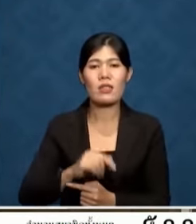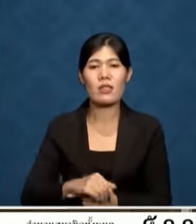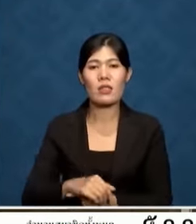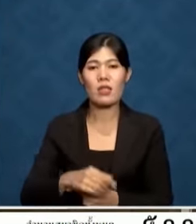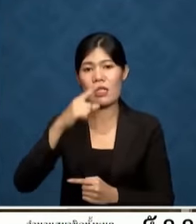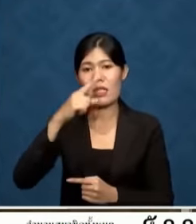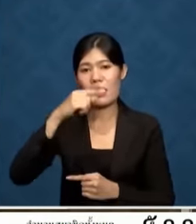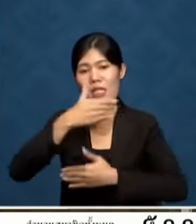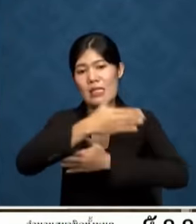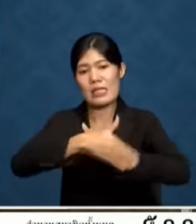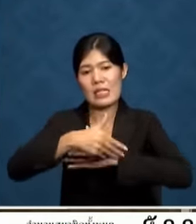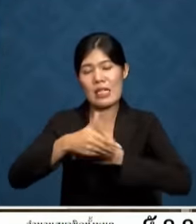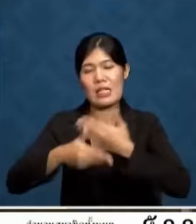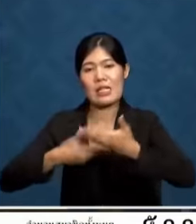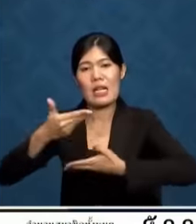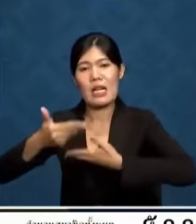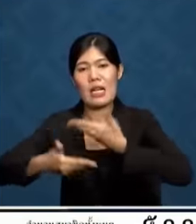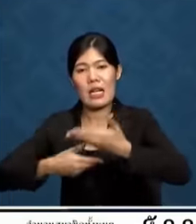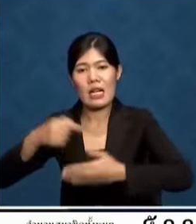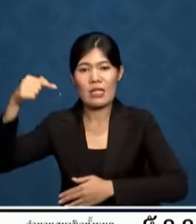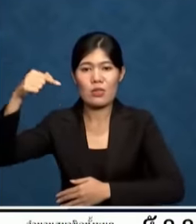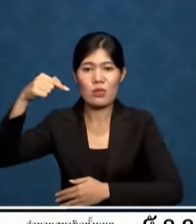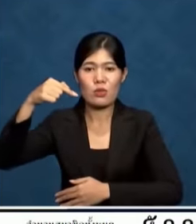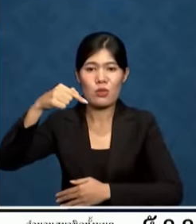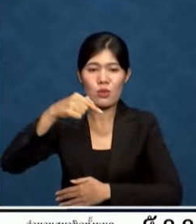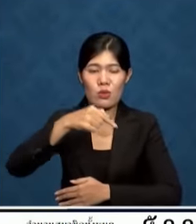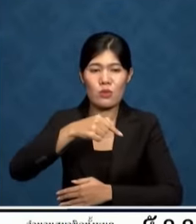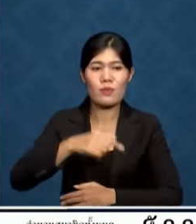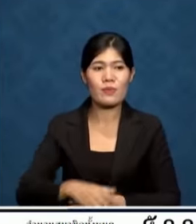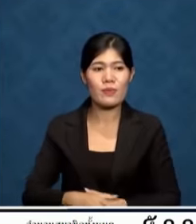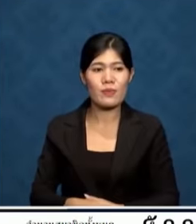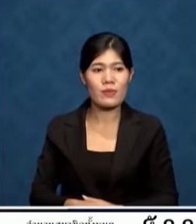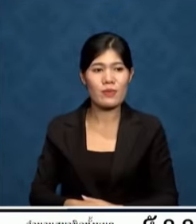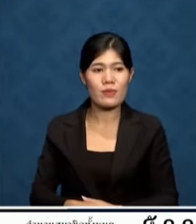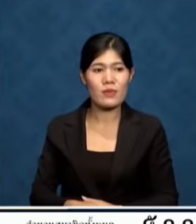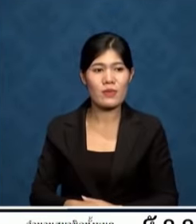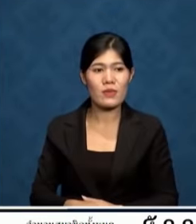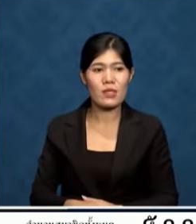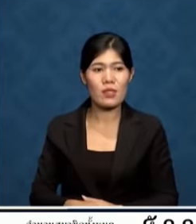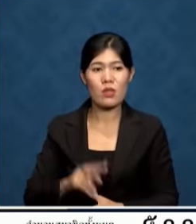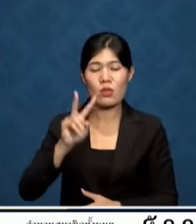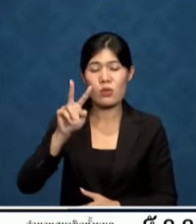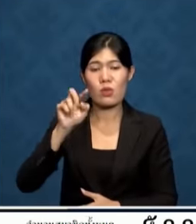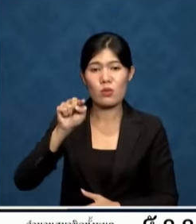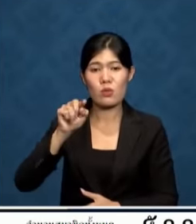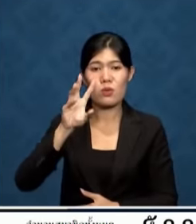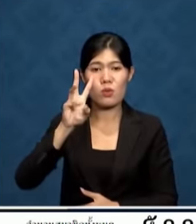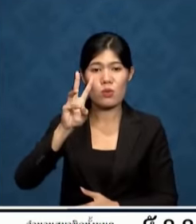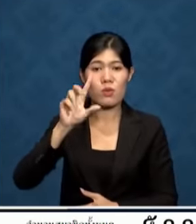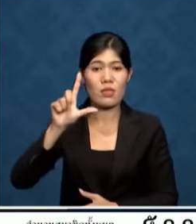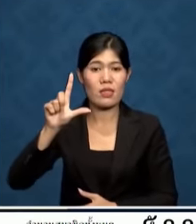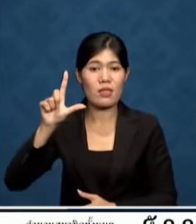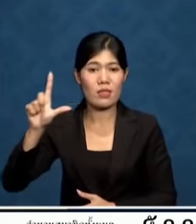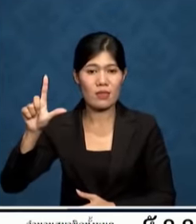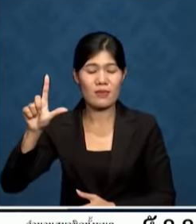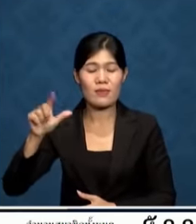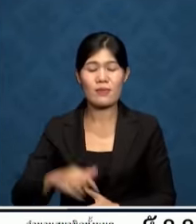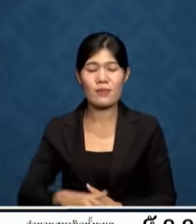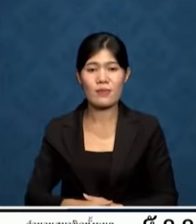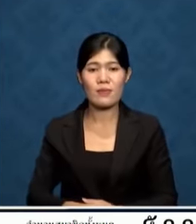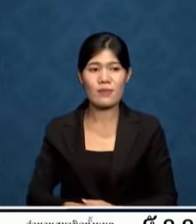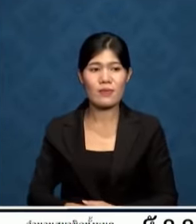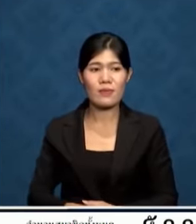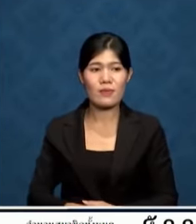บาททำ marketแคปคือความมั่งคั่งตลาดหลักทรัพย์หายไป 2.6ล้านล้าน